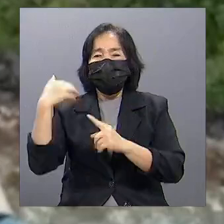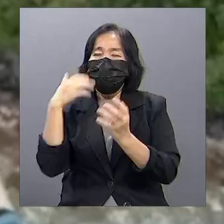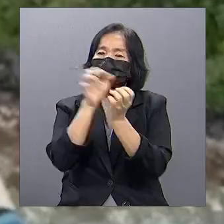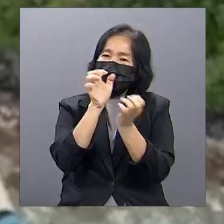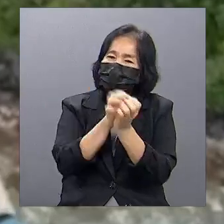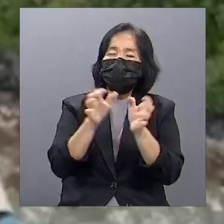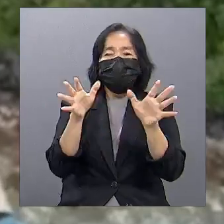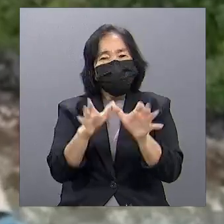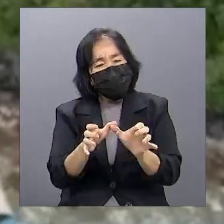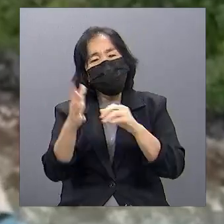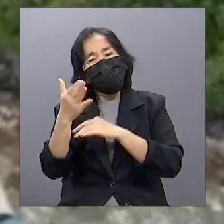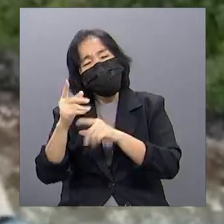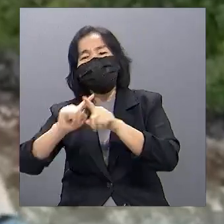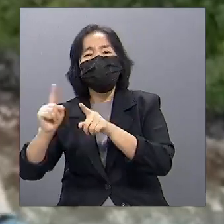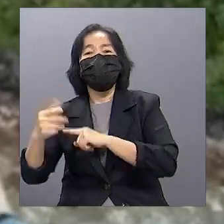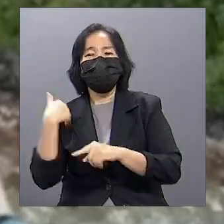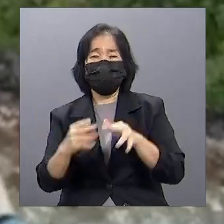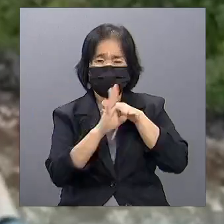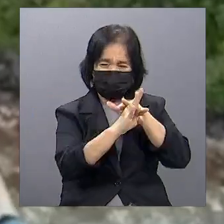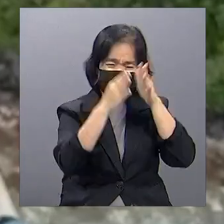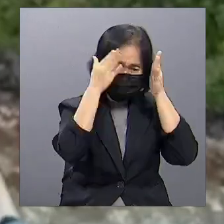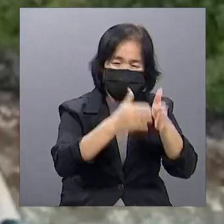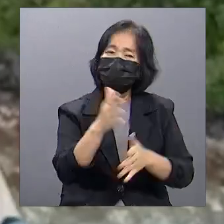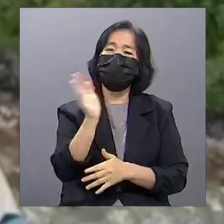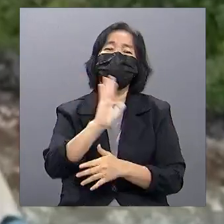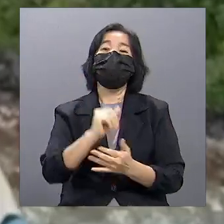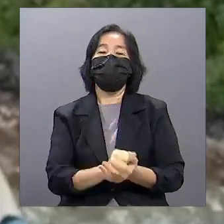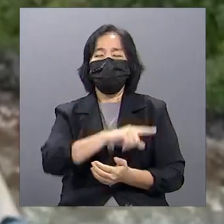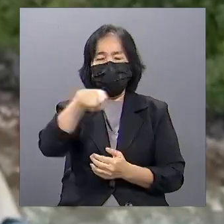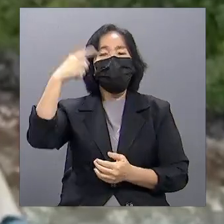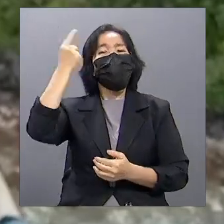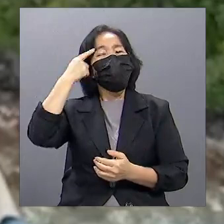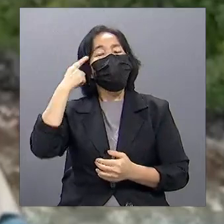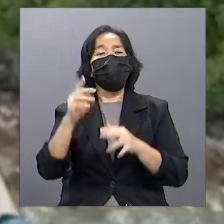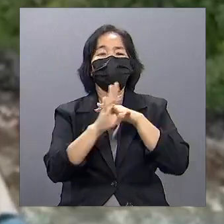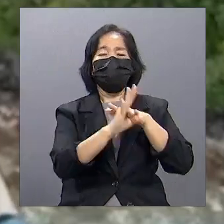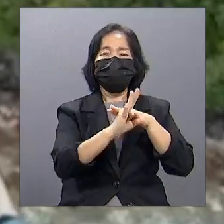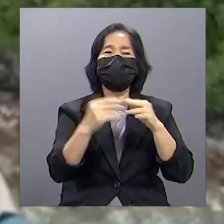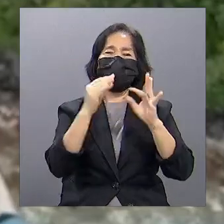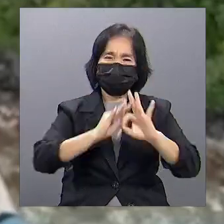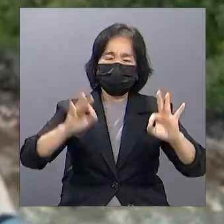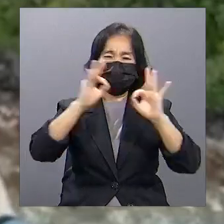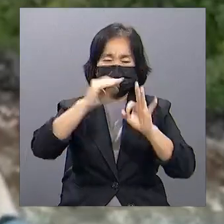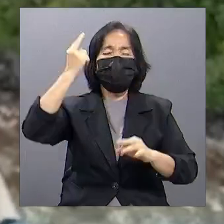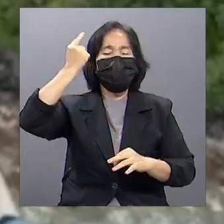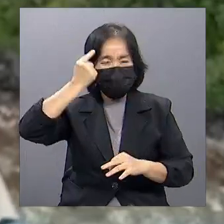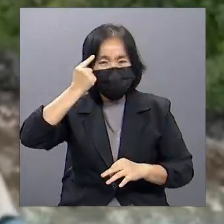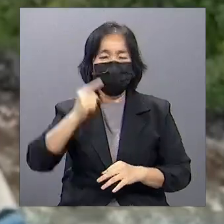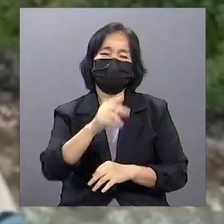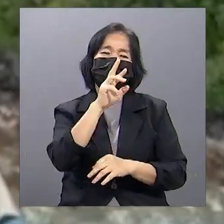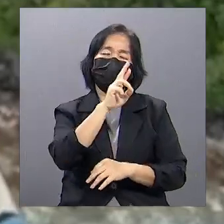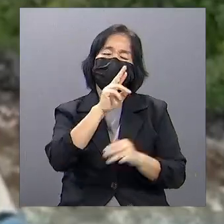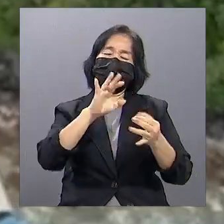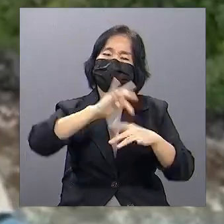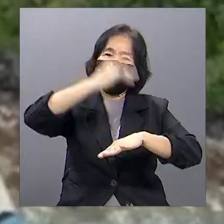ายนะครับแทนที่จะมานั่งกินลูกฉลามซึ่งเราก็รู้อยู่ว่าลูกฉลามมีความสำคัญอย่างยิ่งต่อระบบนิเวศเมื่อเขาโตเป็นพ่อแ